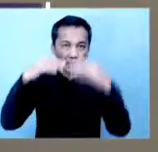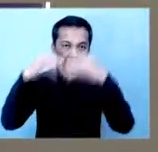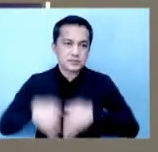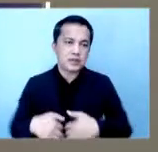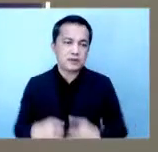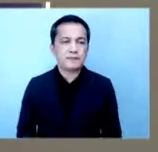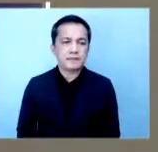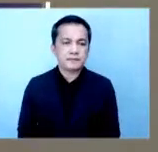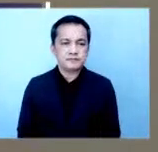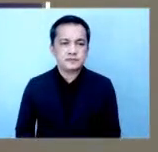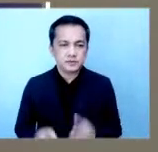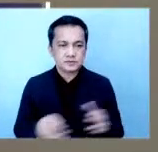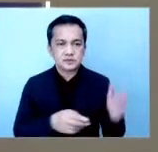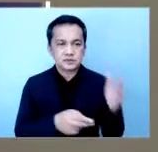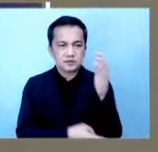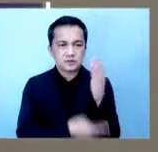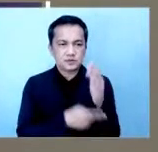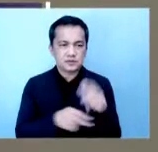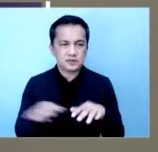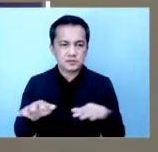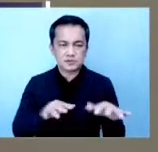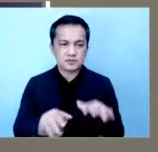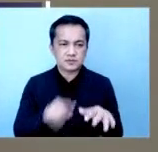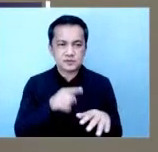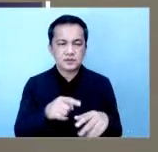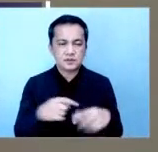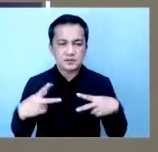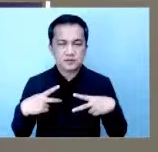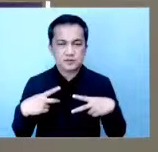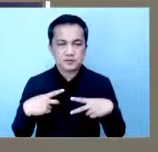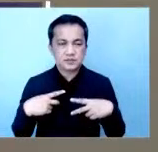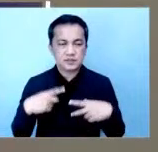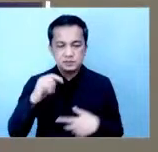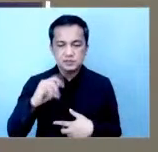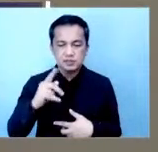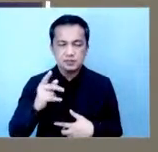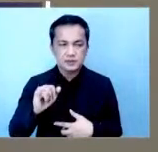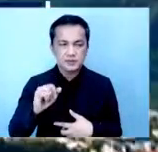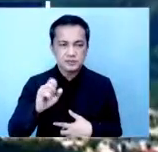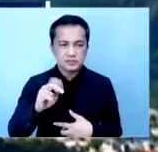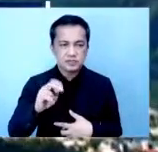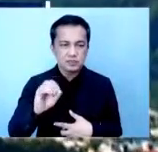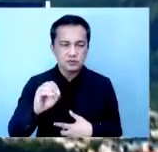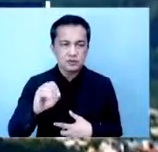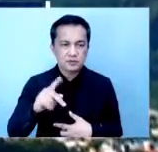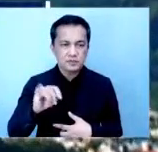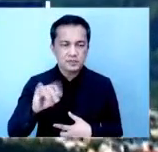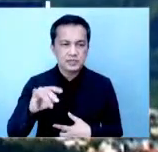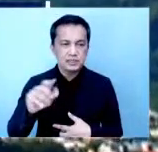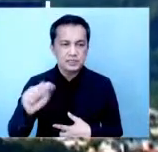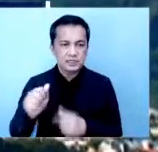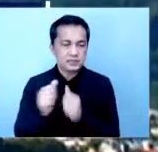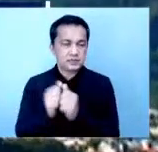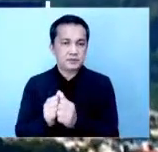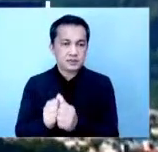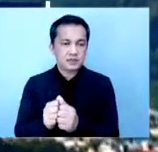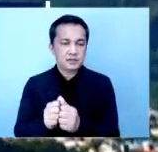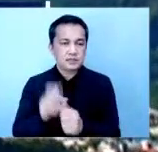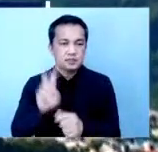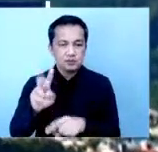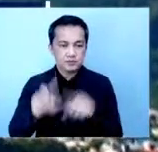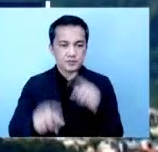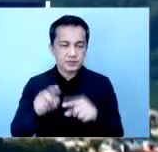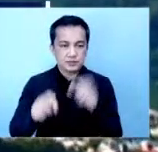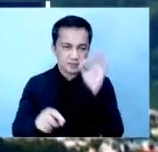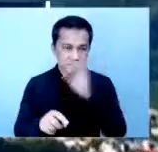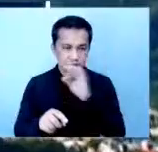hotel naman, inabutan ng lindol ang nagbabakasyon ngayon sa Taipei na si Steno Padilla. Kasama niya ang dalawa niyang kaibigan ng mga Pinoy din